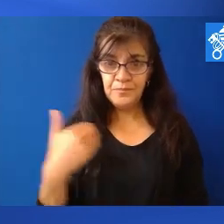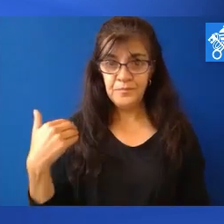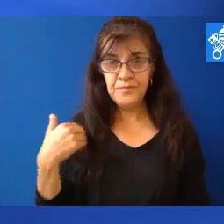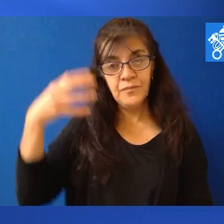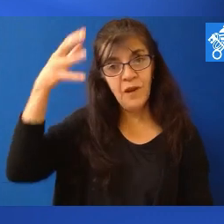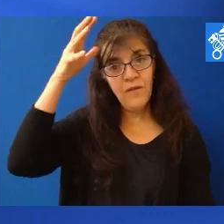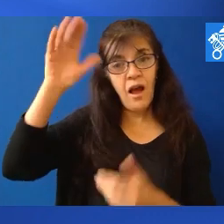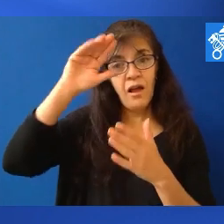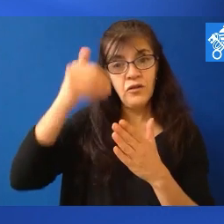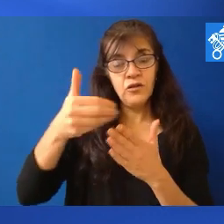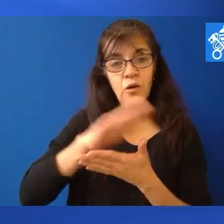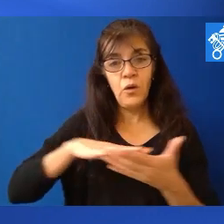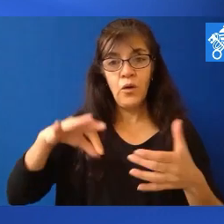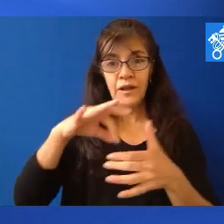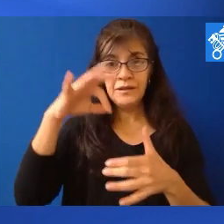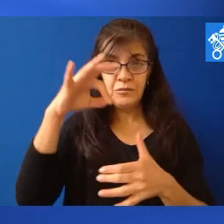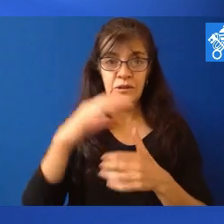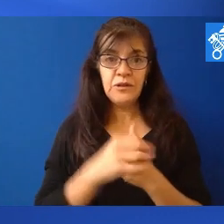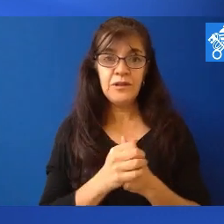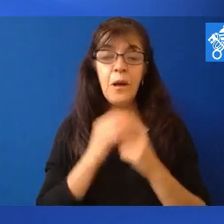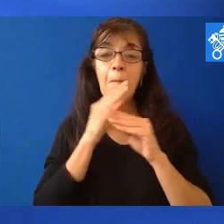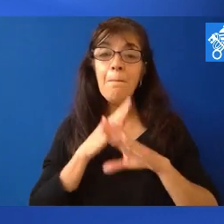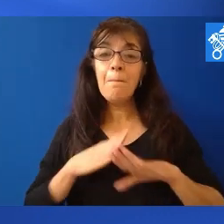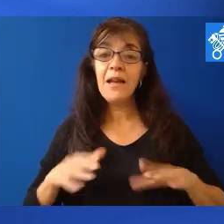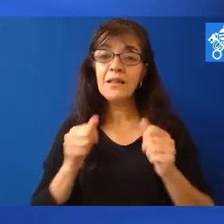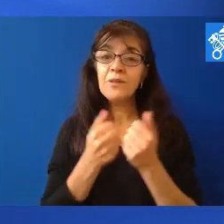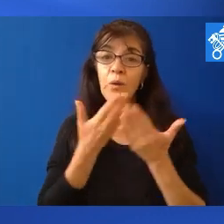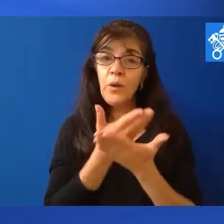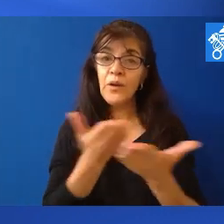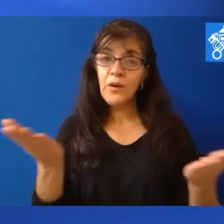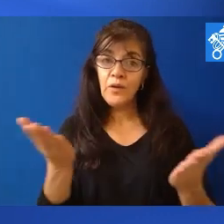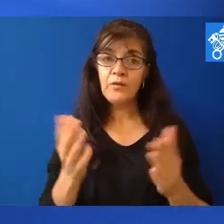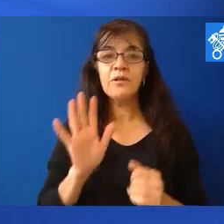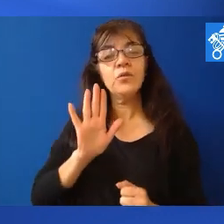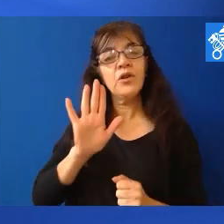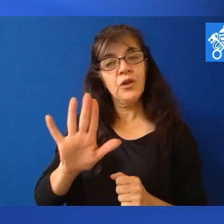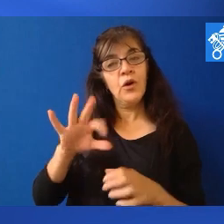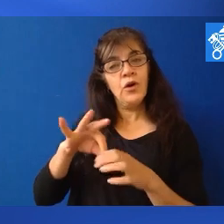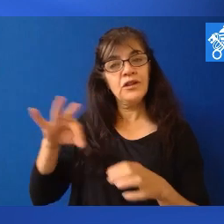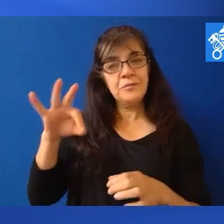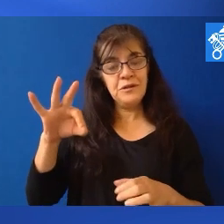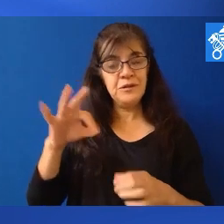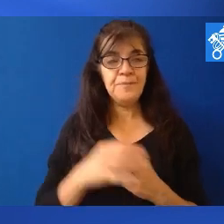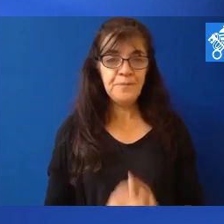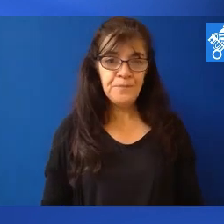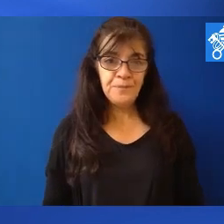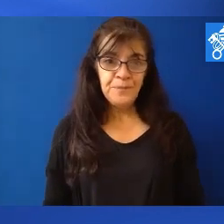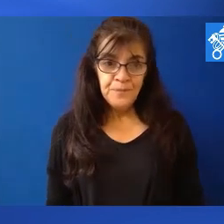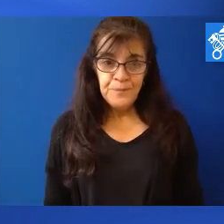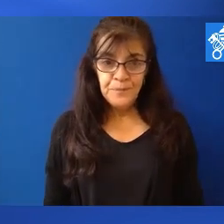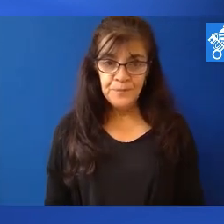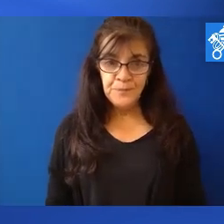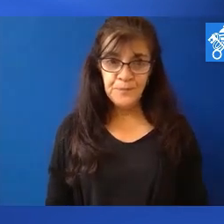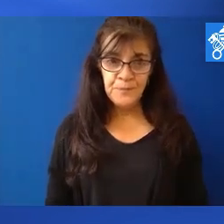In nome del Padre, del Figlio e dello Spirito Santo. La pace sia con voi.